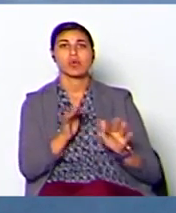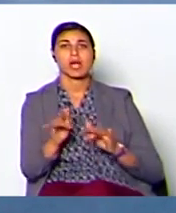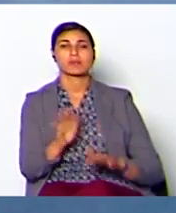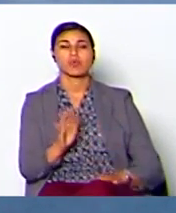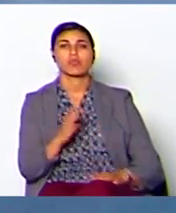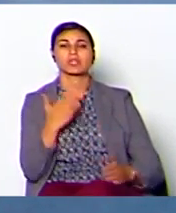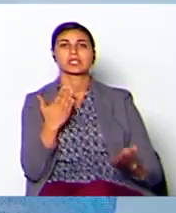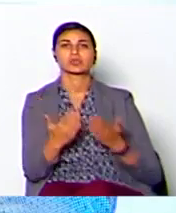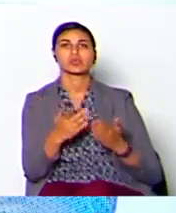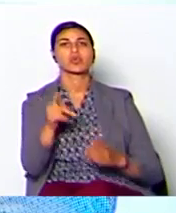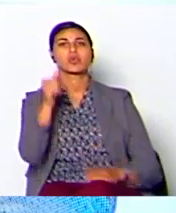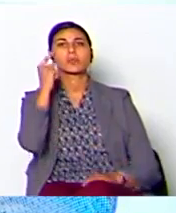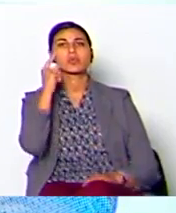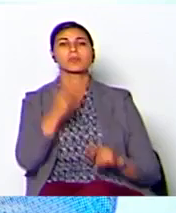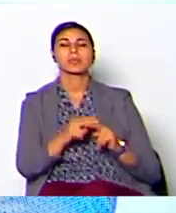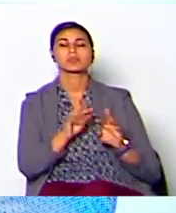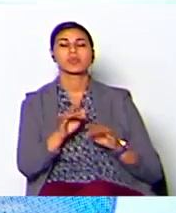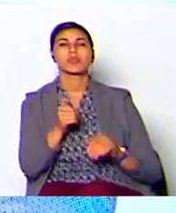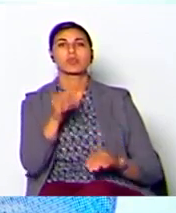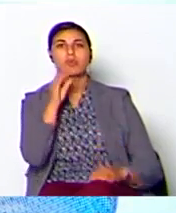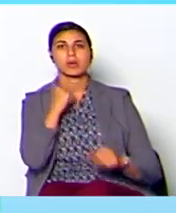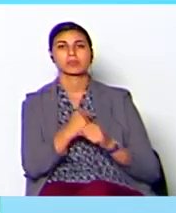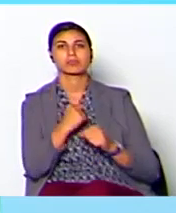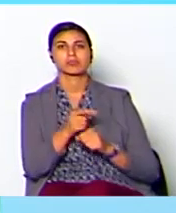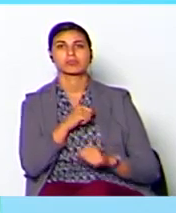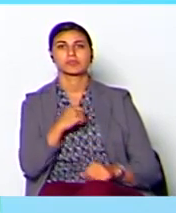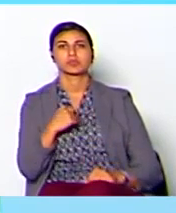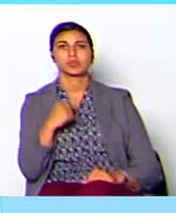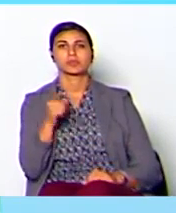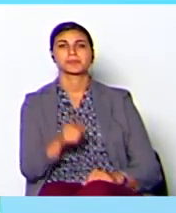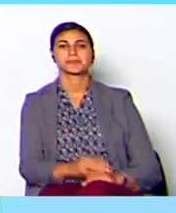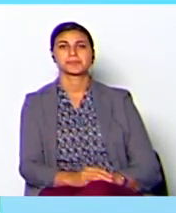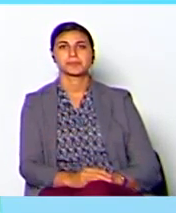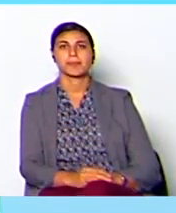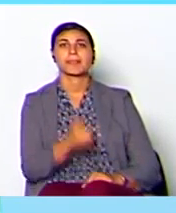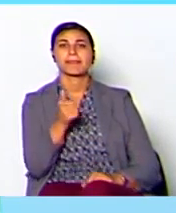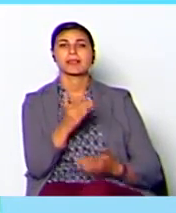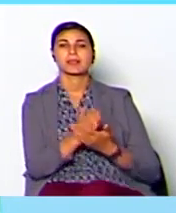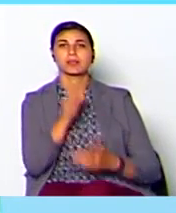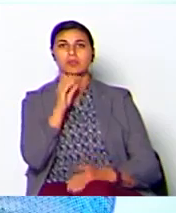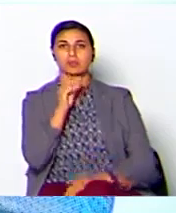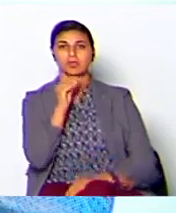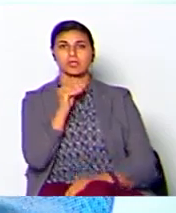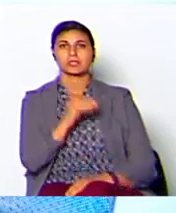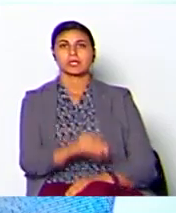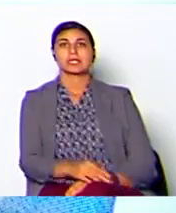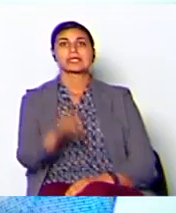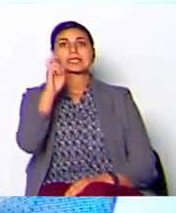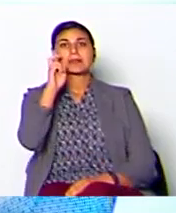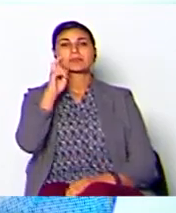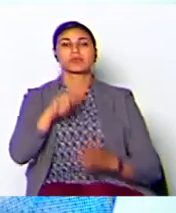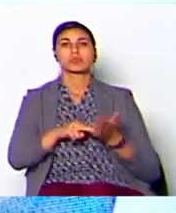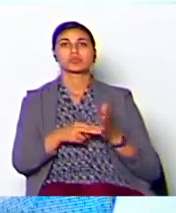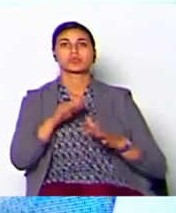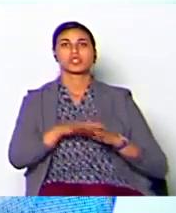თუ თქვენ როგორ ფიქრობთ ამის მოგვარებას? აი, თქვენ როგორ წარმოგიდგენიათ ეს? აი, კარგია, როცა სახელმწიფოს